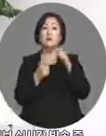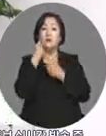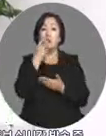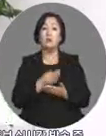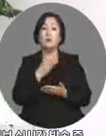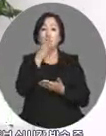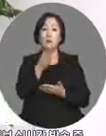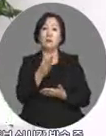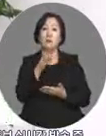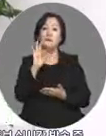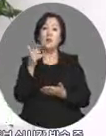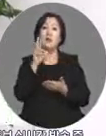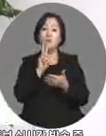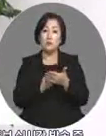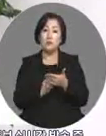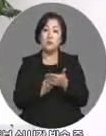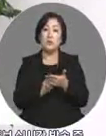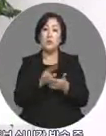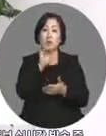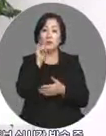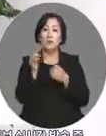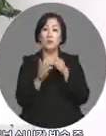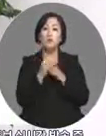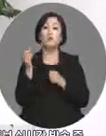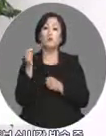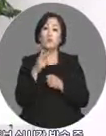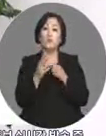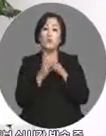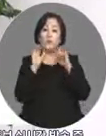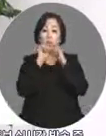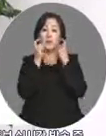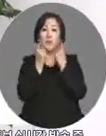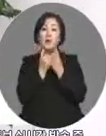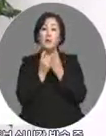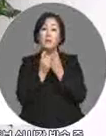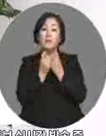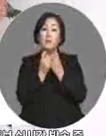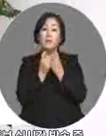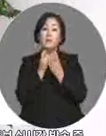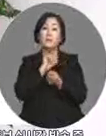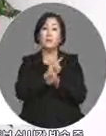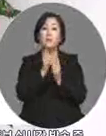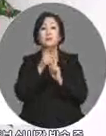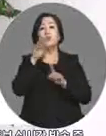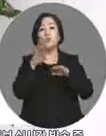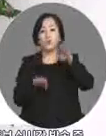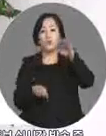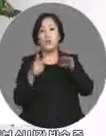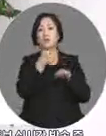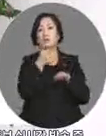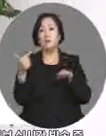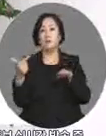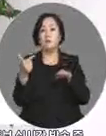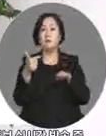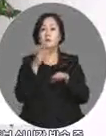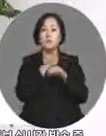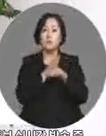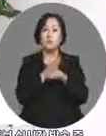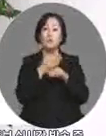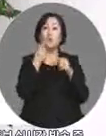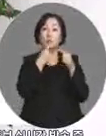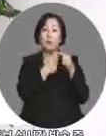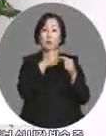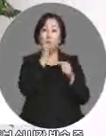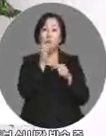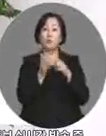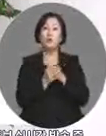이제 임금 이게 이제 민간하고 이제 갭이 너무 크다. 이제 이런 문제가 하나 있을